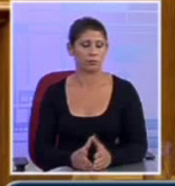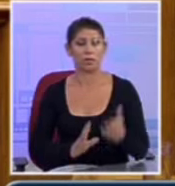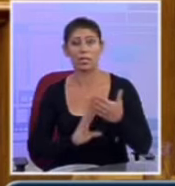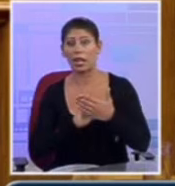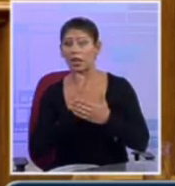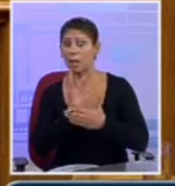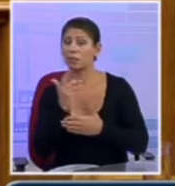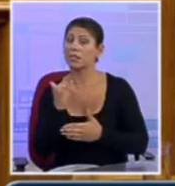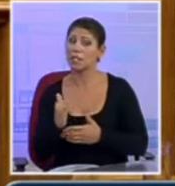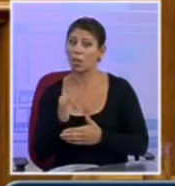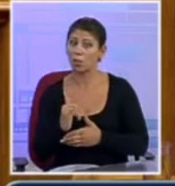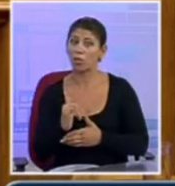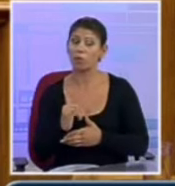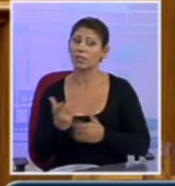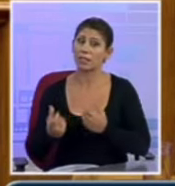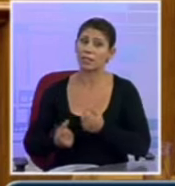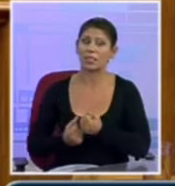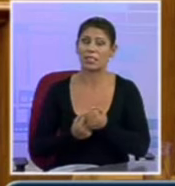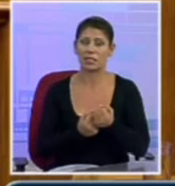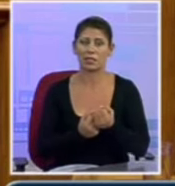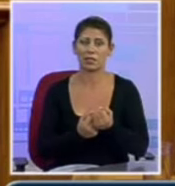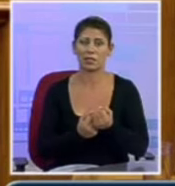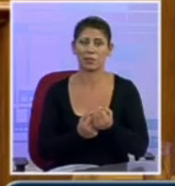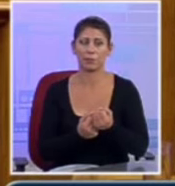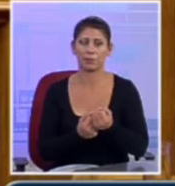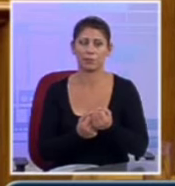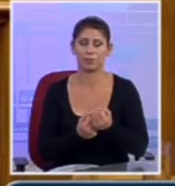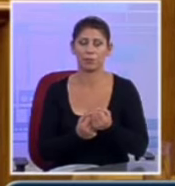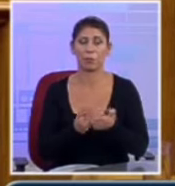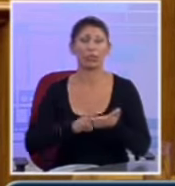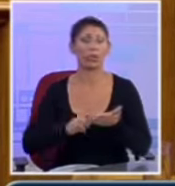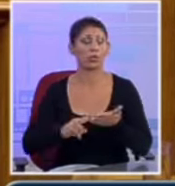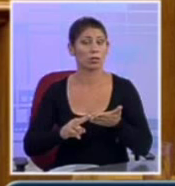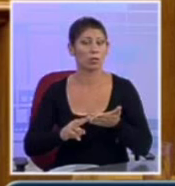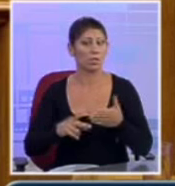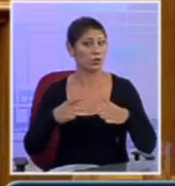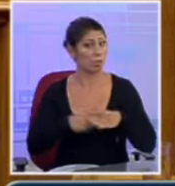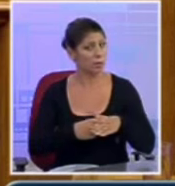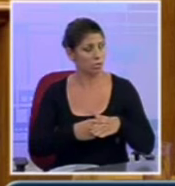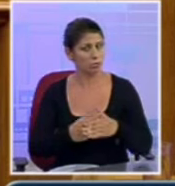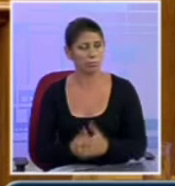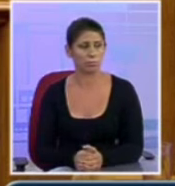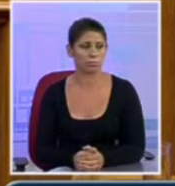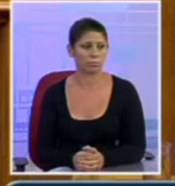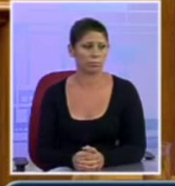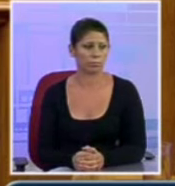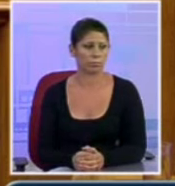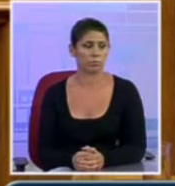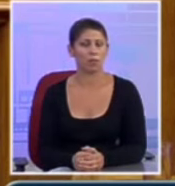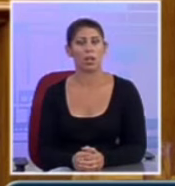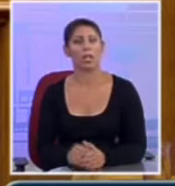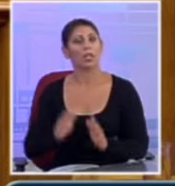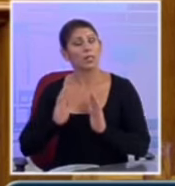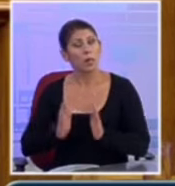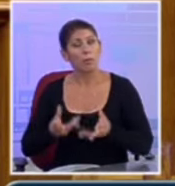ανάπτυξη, ακόμα και για την ενίσχυση των ασφαλιστικών ταμείων, ούτως ώστε να μπορεί